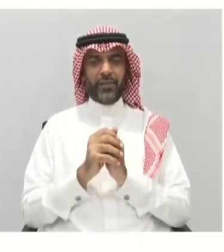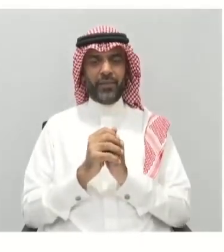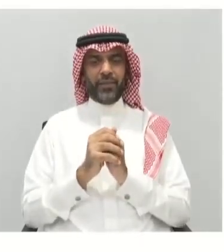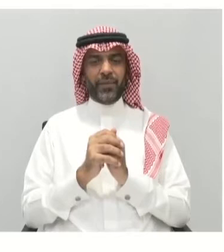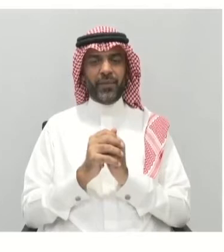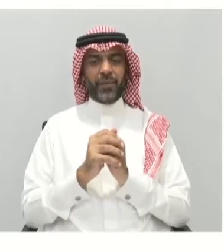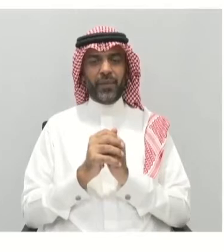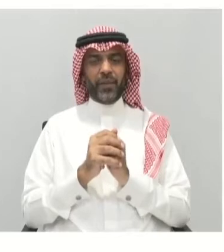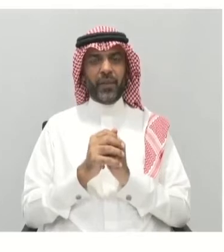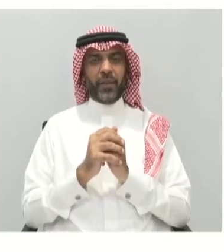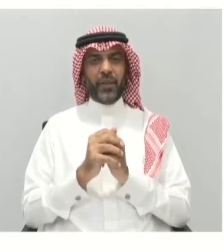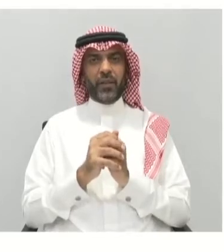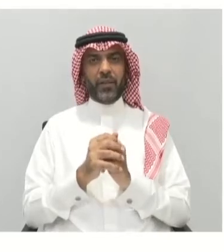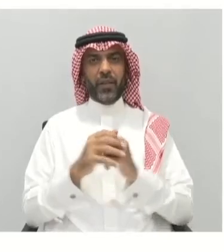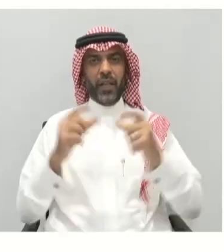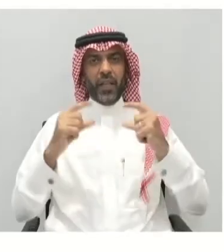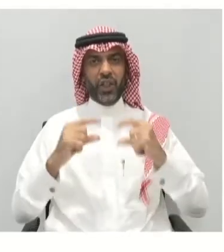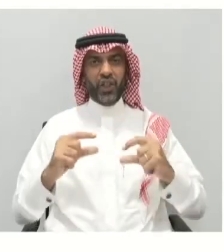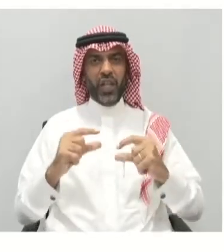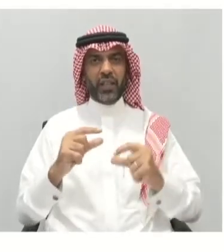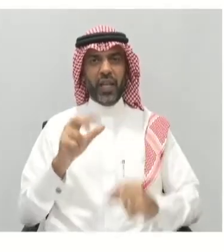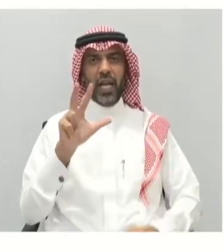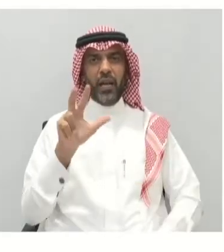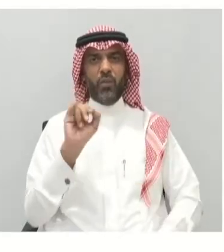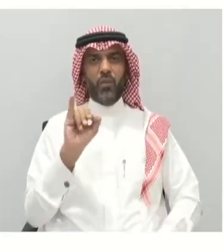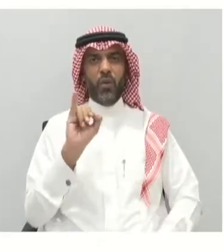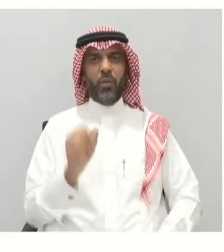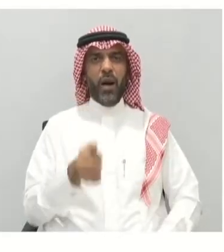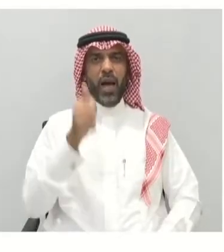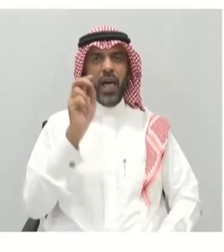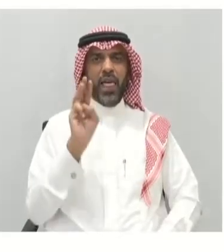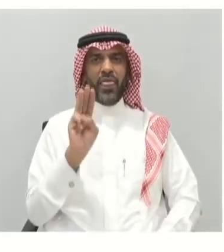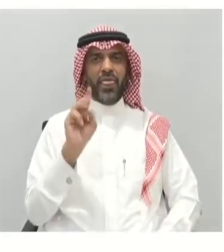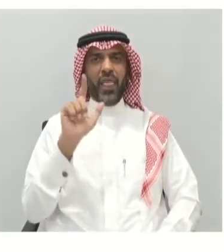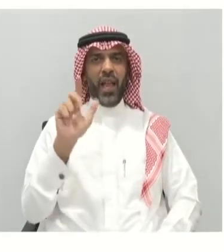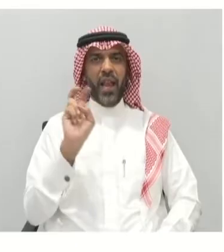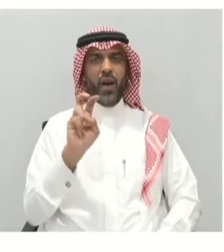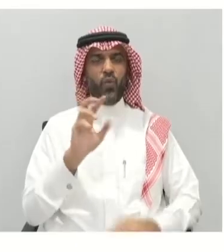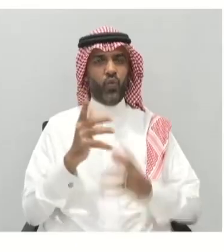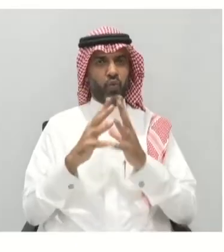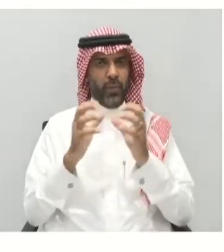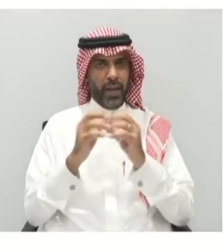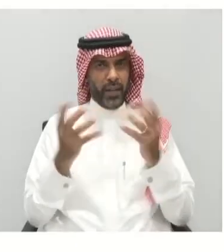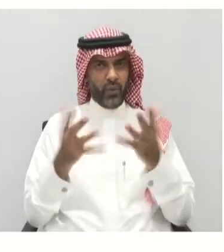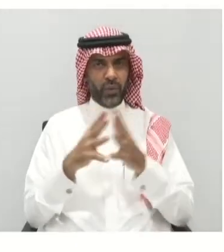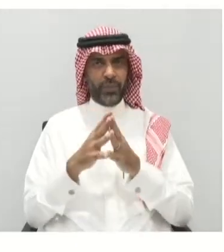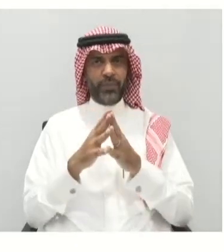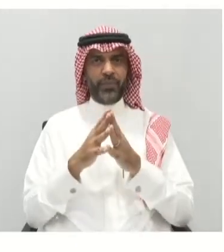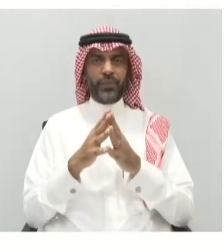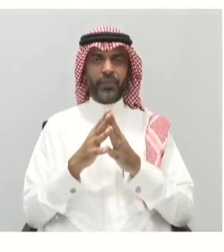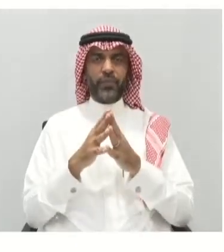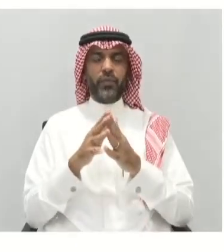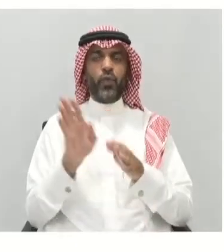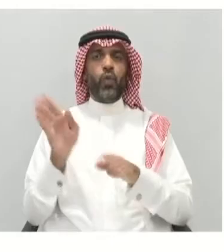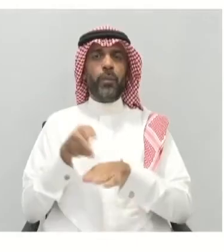بالمماثله ما معنى الحجاج بالمماثله طيب الحجاج بالمماثله يعتمد على الانطلاق من مجالين